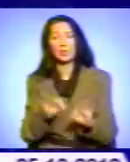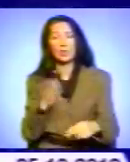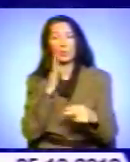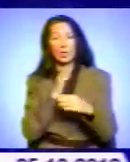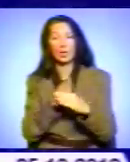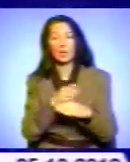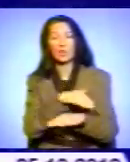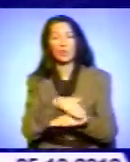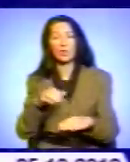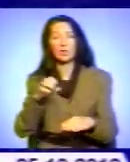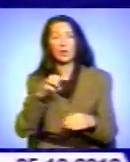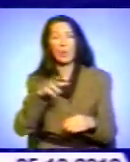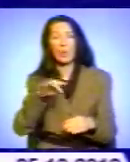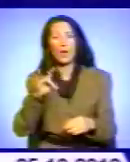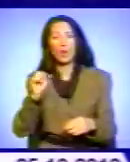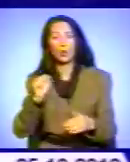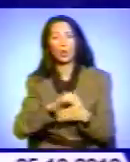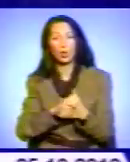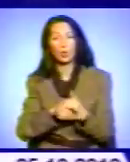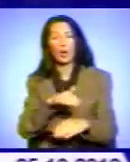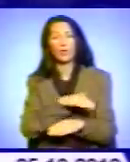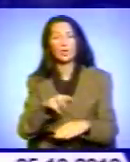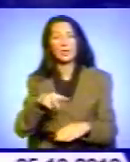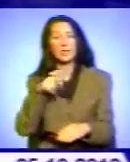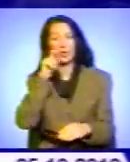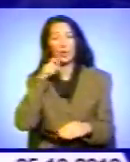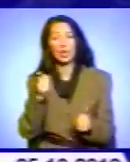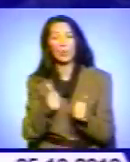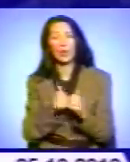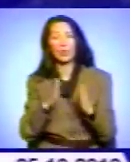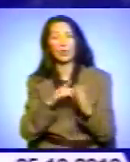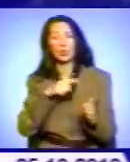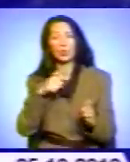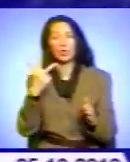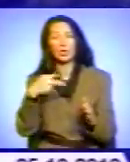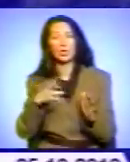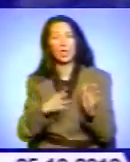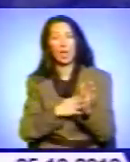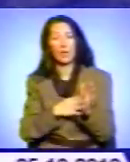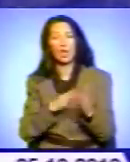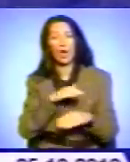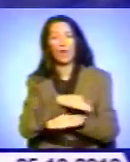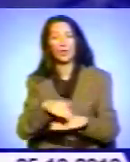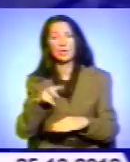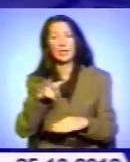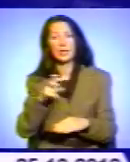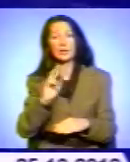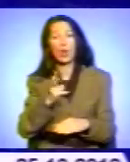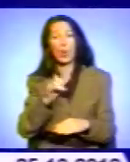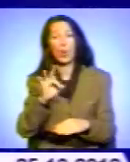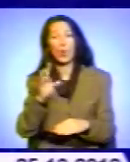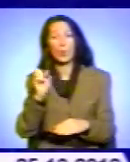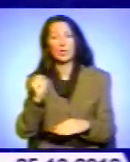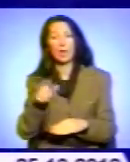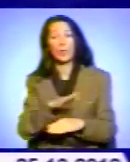перехресті вулиць Миру Дружби, вулиці Лесі Українки біля будинку номер 39, вулиці Леся Курбаса, майданчик